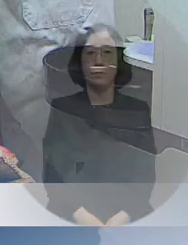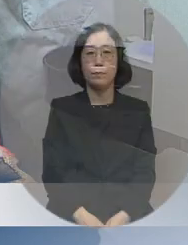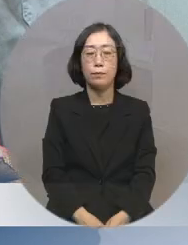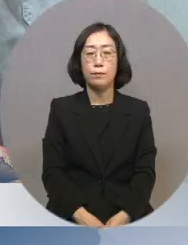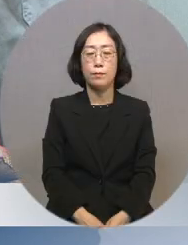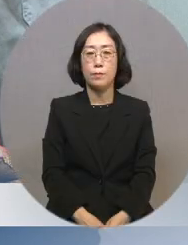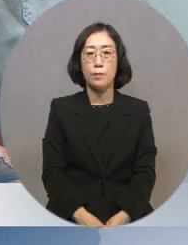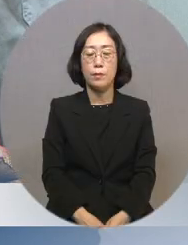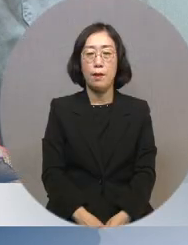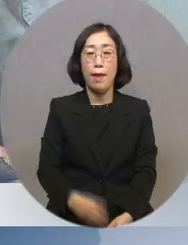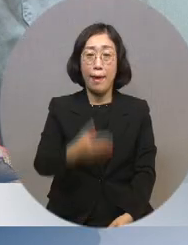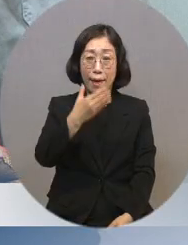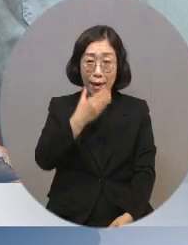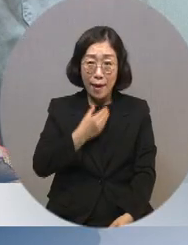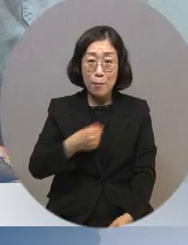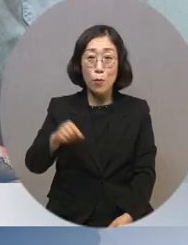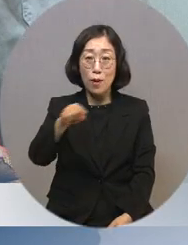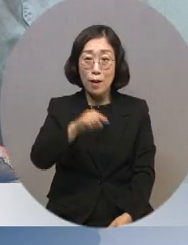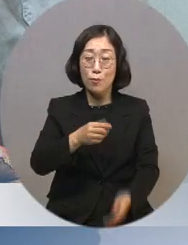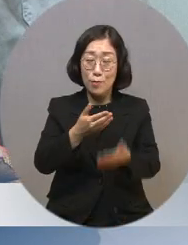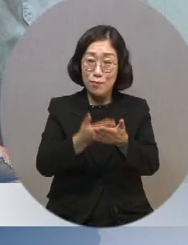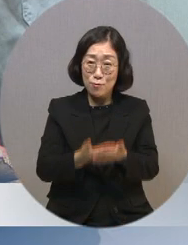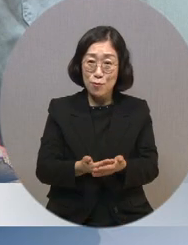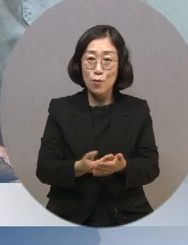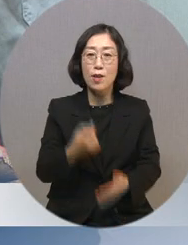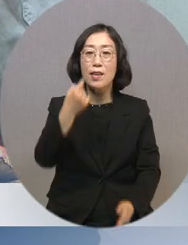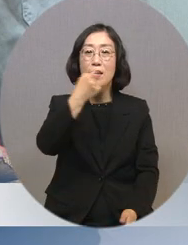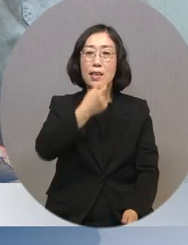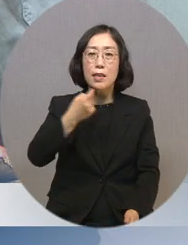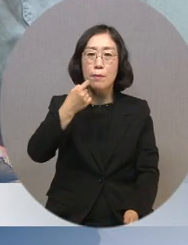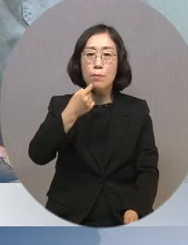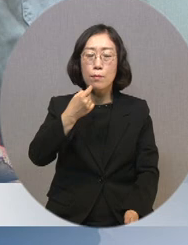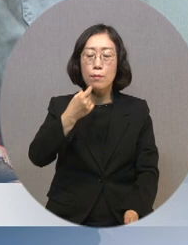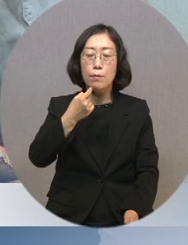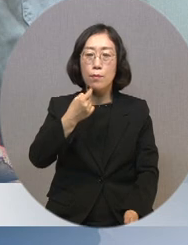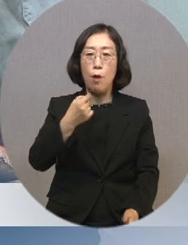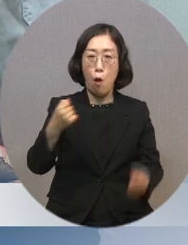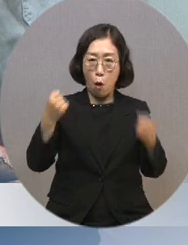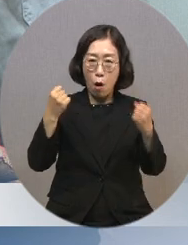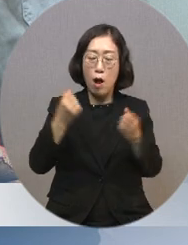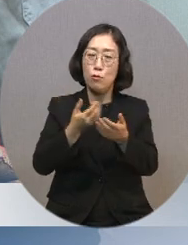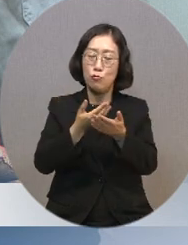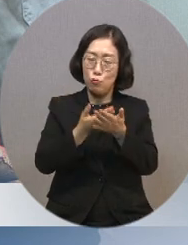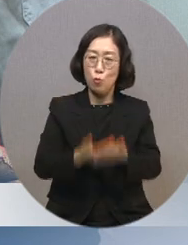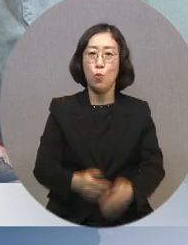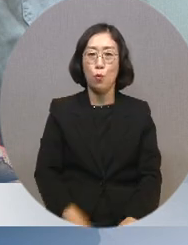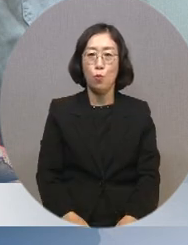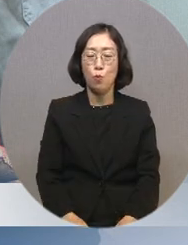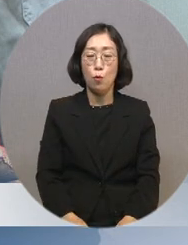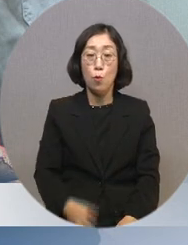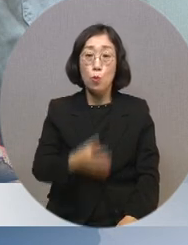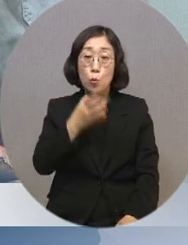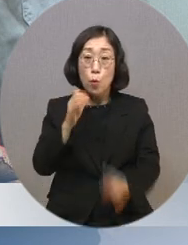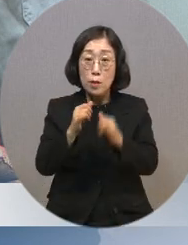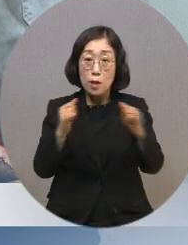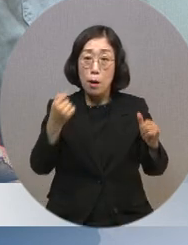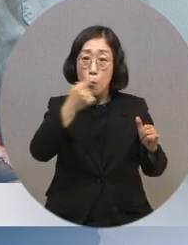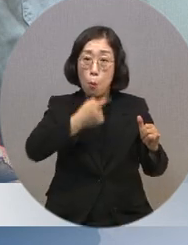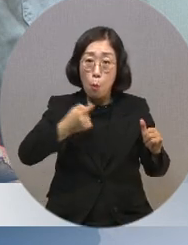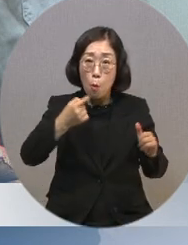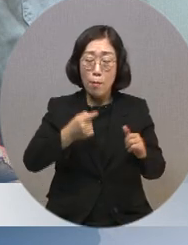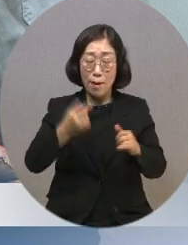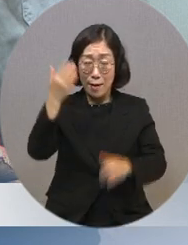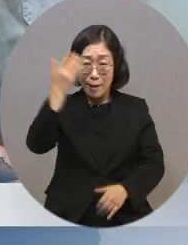오복 중 하나가 치아 건강이라는 말이 있을 정도로 구강 관리는 건강과 직결됩니다. 특히 어르신들의 구강 청결은